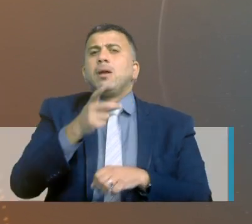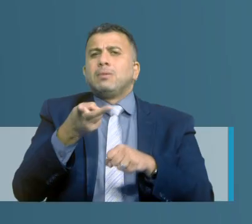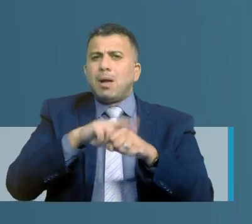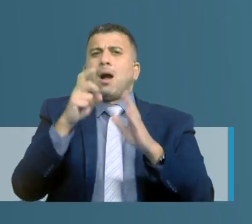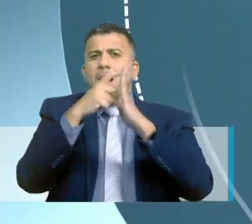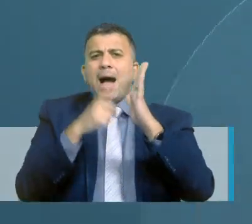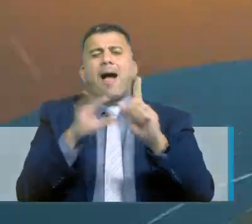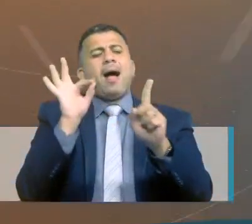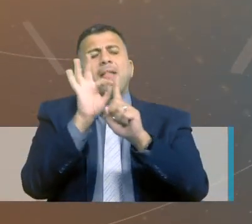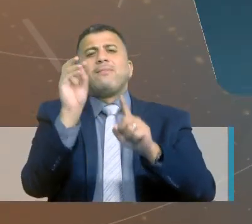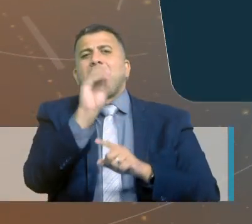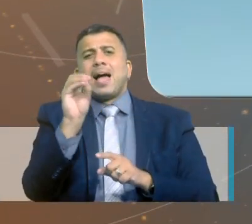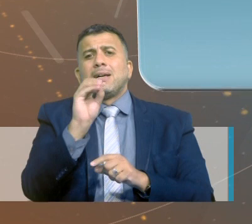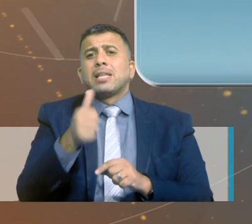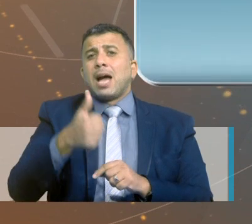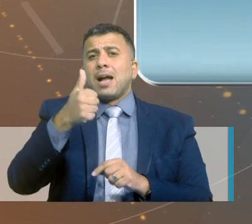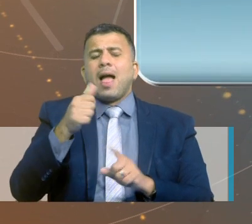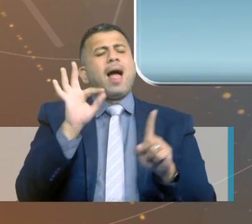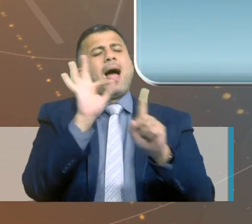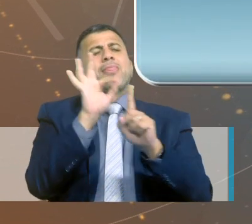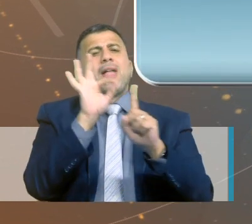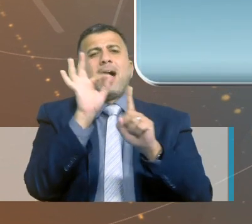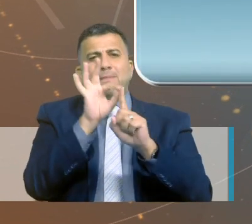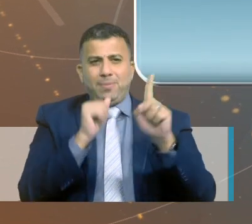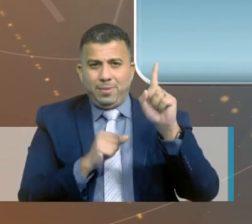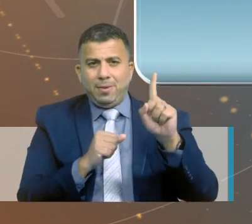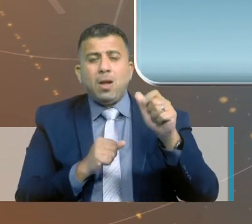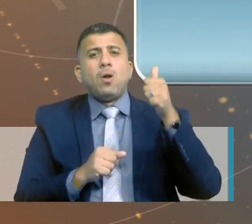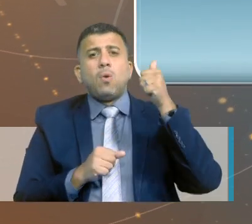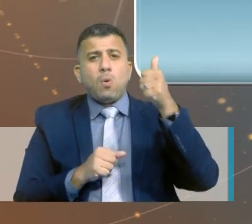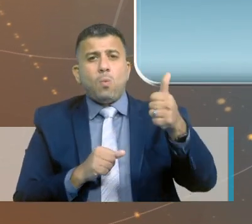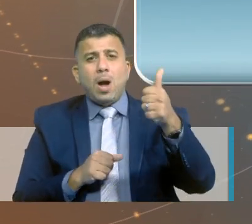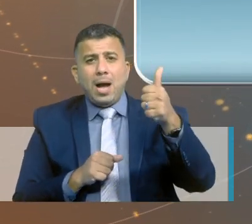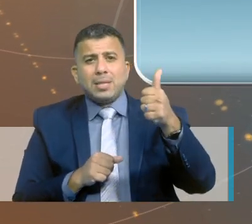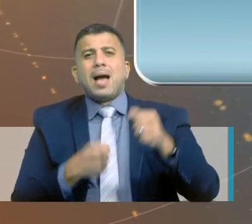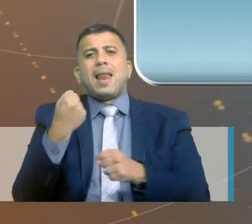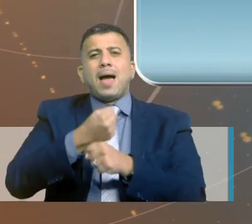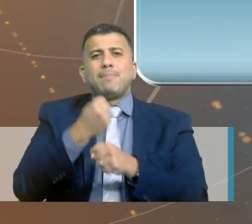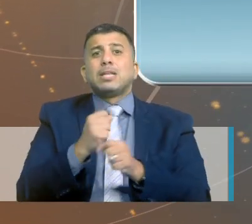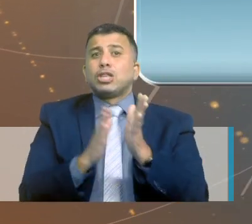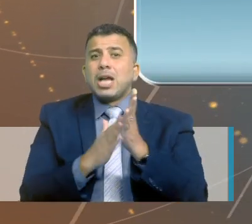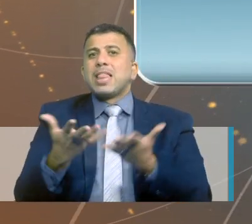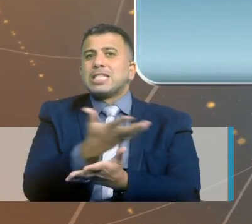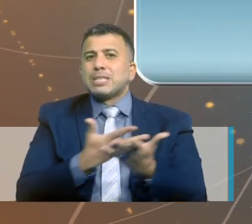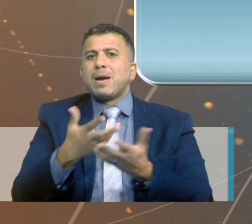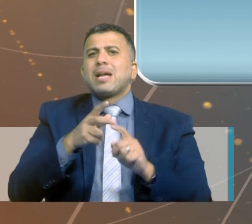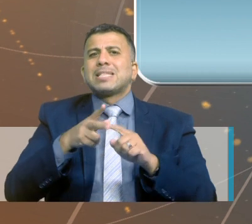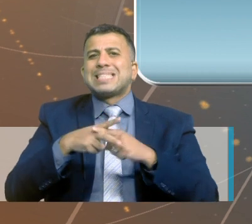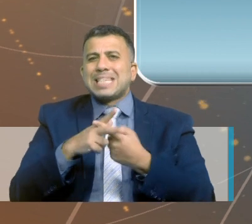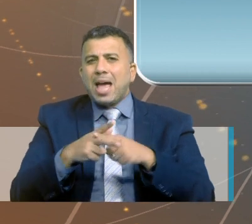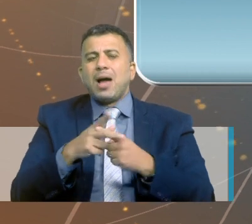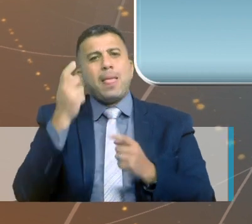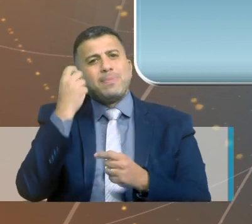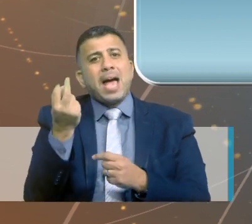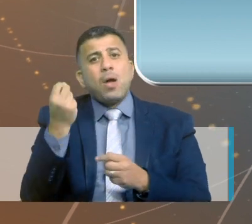ونص المرسوم على ان تهدف الهيئه الى تحقيق عده اهداف منها العمل على تشجيع الاستثمار